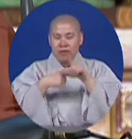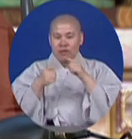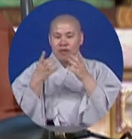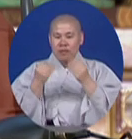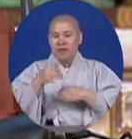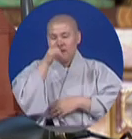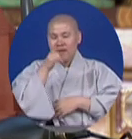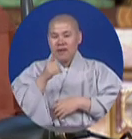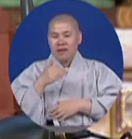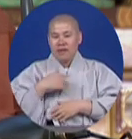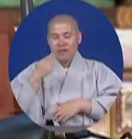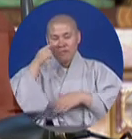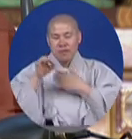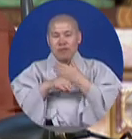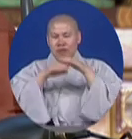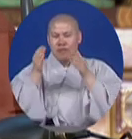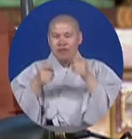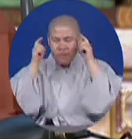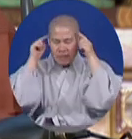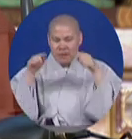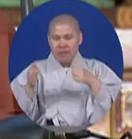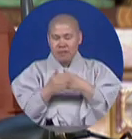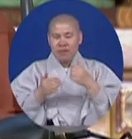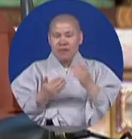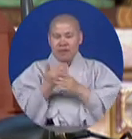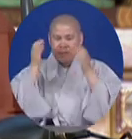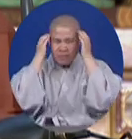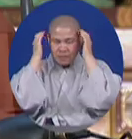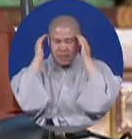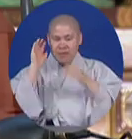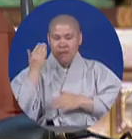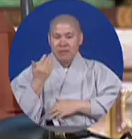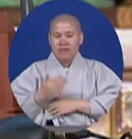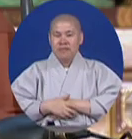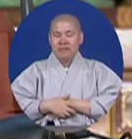알고 보면 전부 어리석어서 온 고통입니다, 이게.